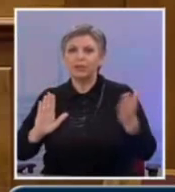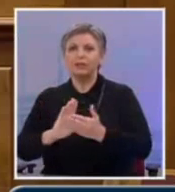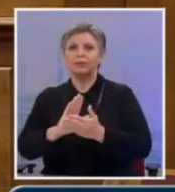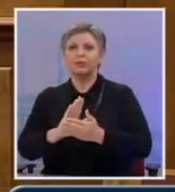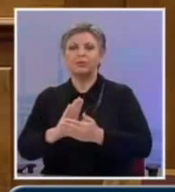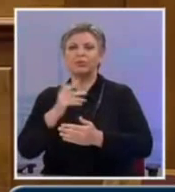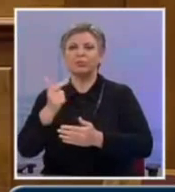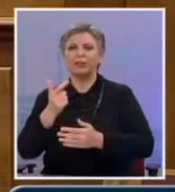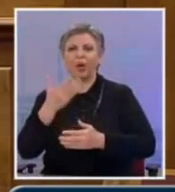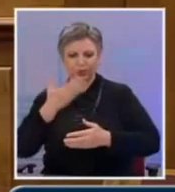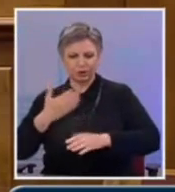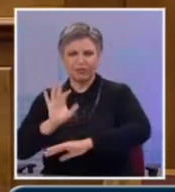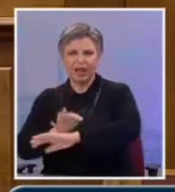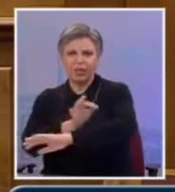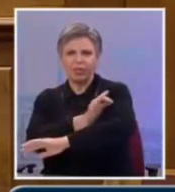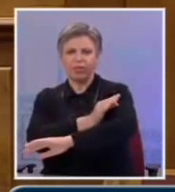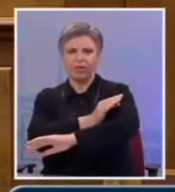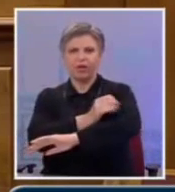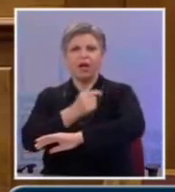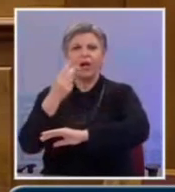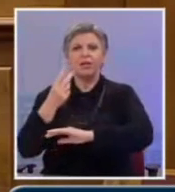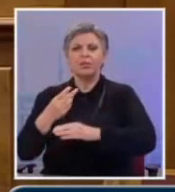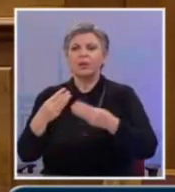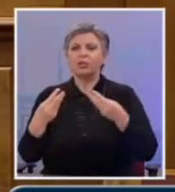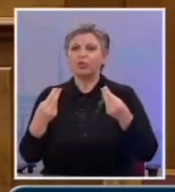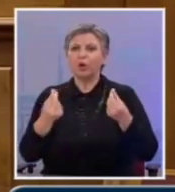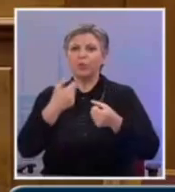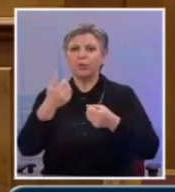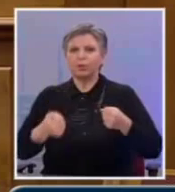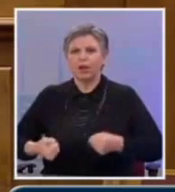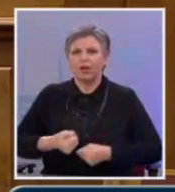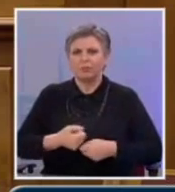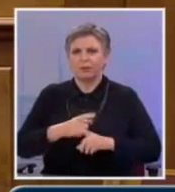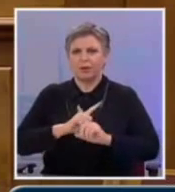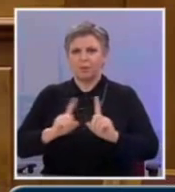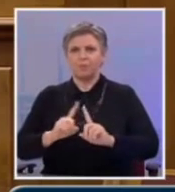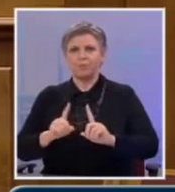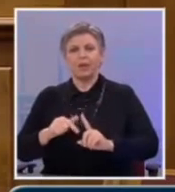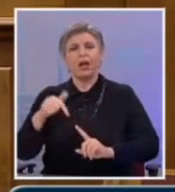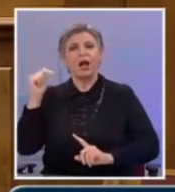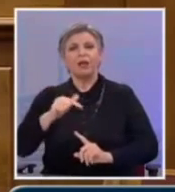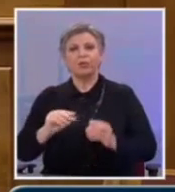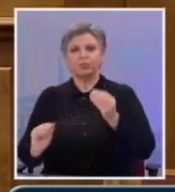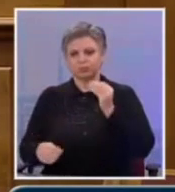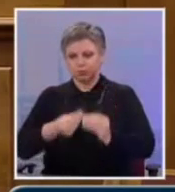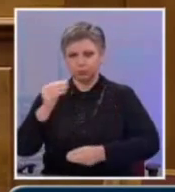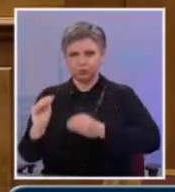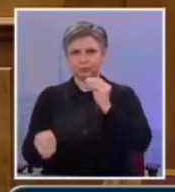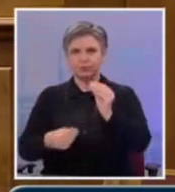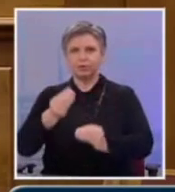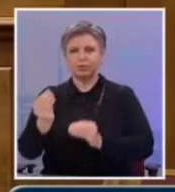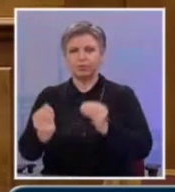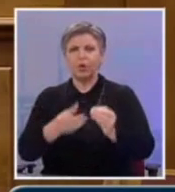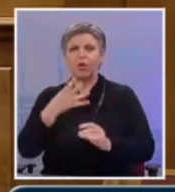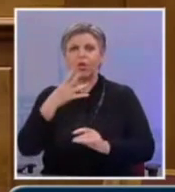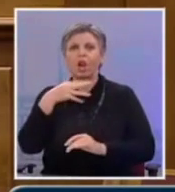να αναστρέψουμε την πολιτική της λιτότητας και τις επιπτώσεις που γενά που είναι επιπτώσεις ανθρωπιστικής κρίσης